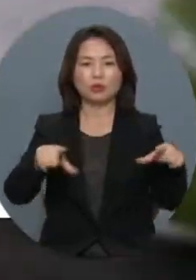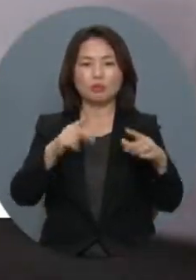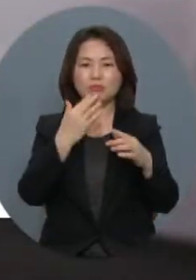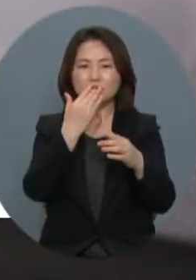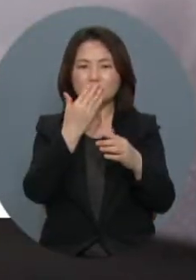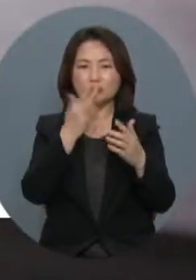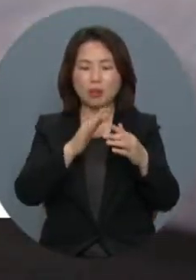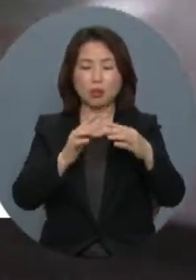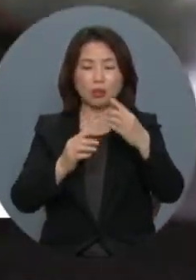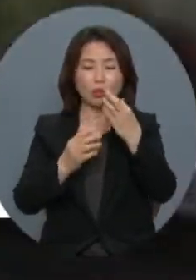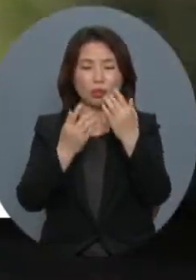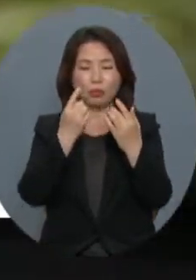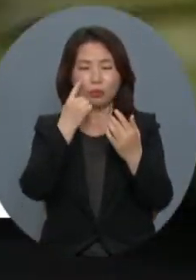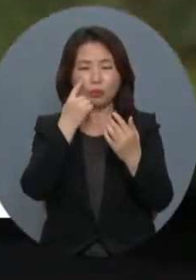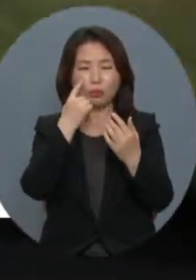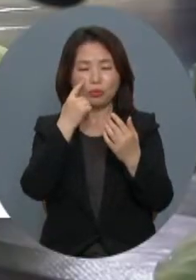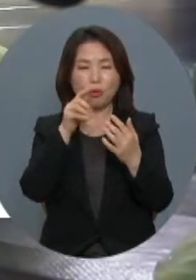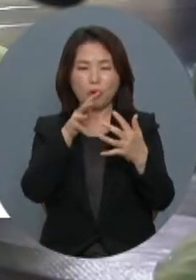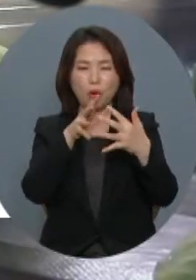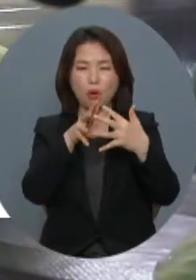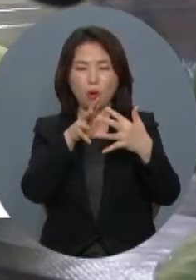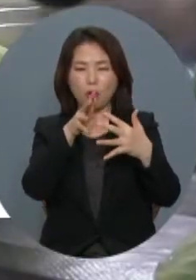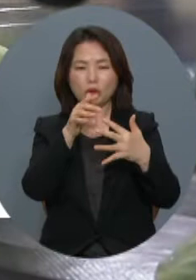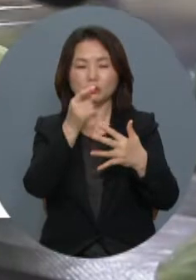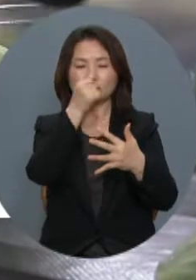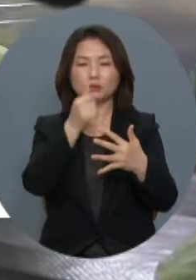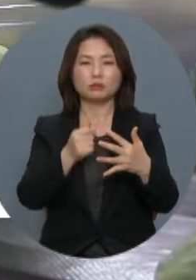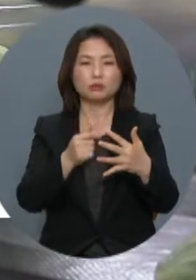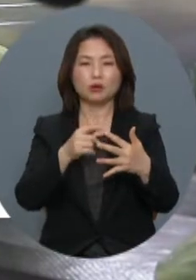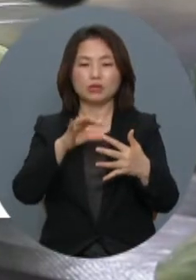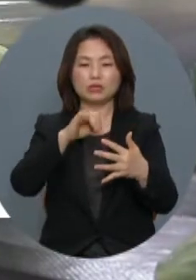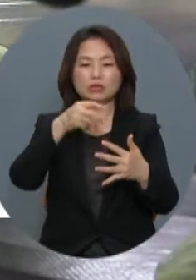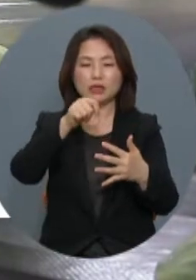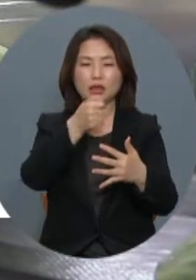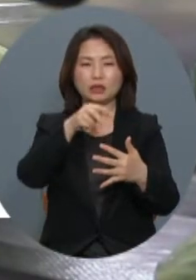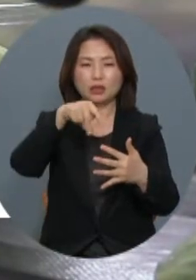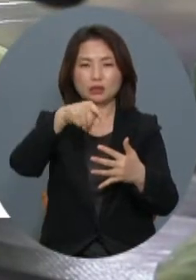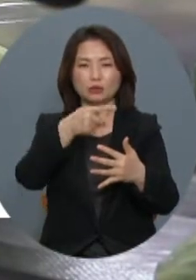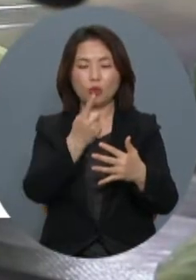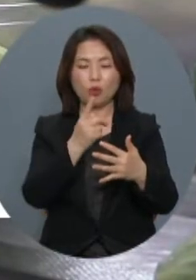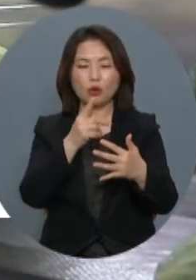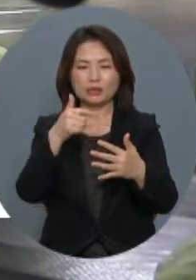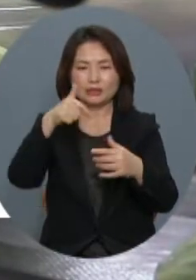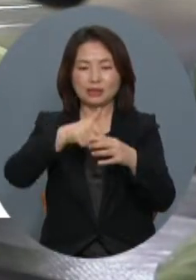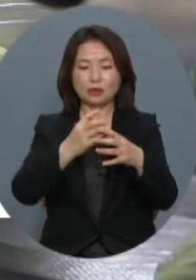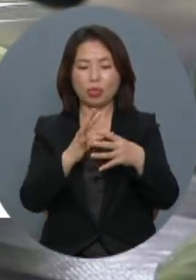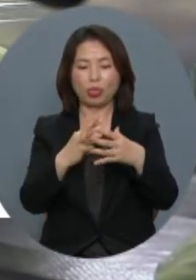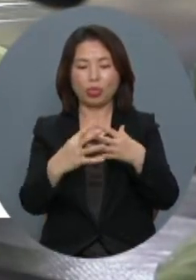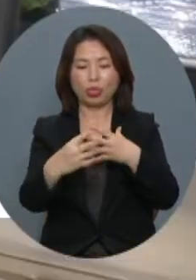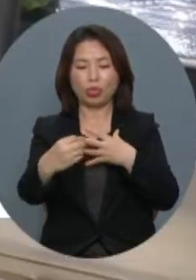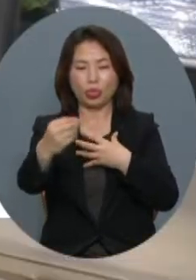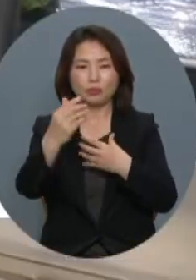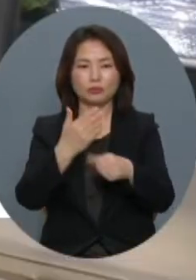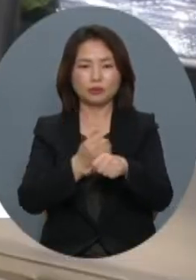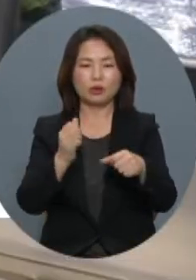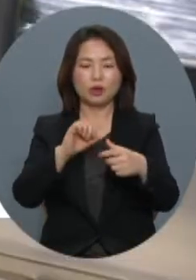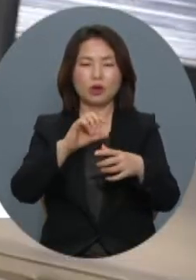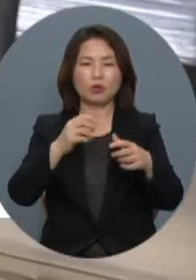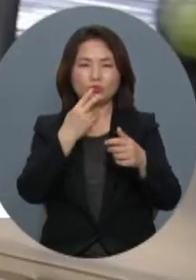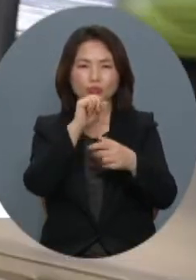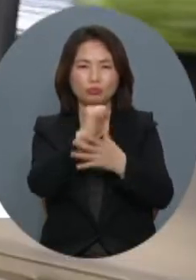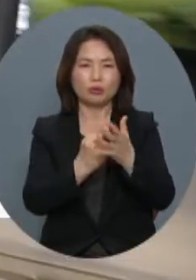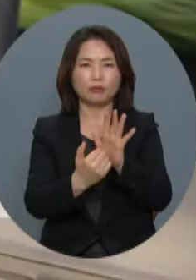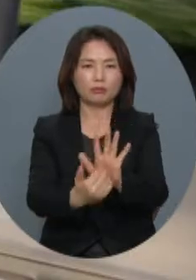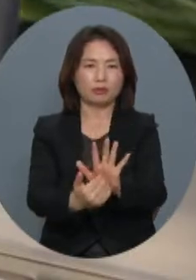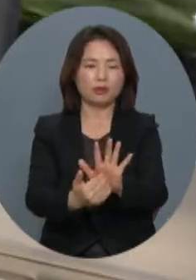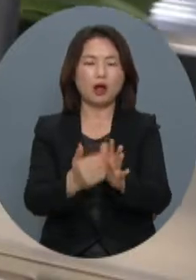같지만 미세한 구멍이 나 있는데 작물에서 나오는 이산화탄소 같은 가스가 밖으로 배출돼 부패를